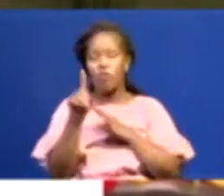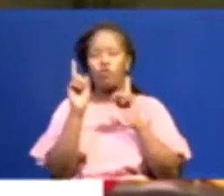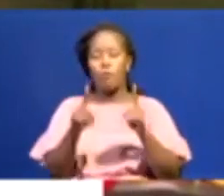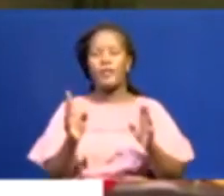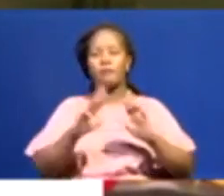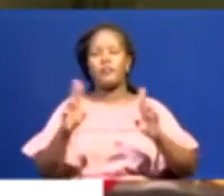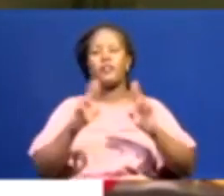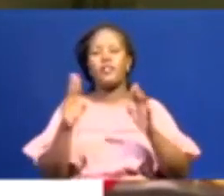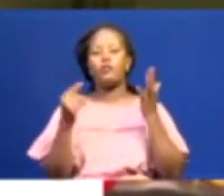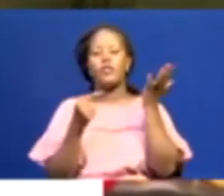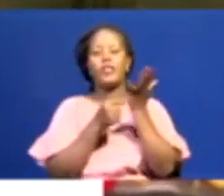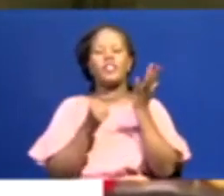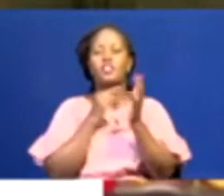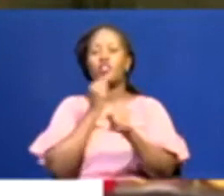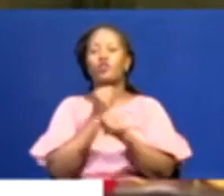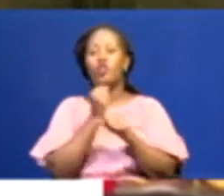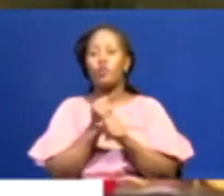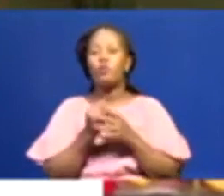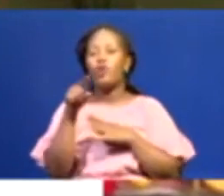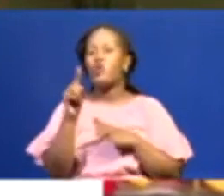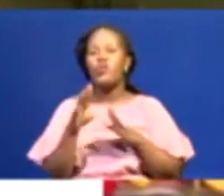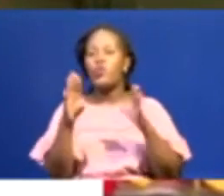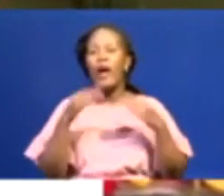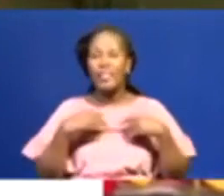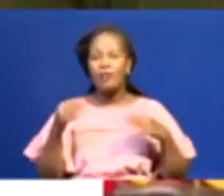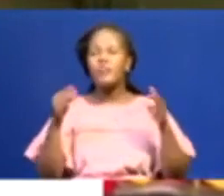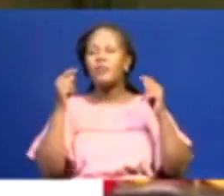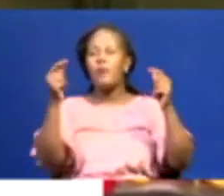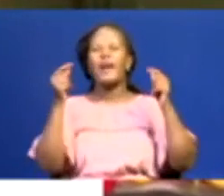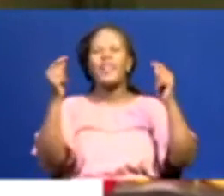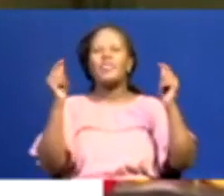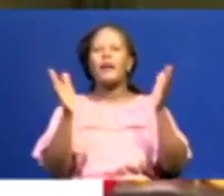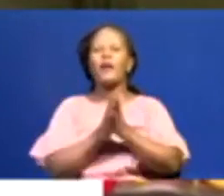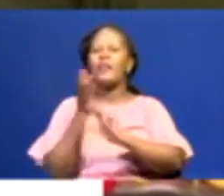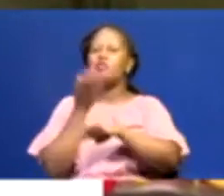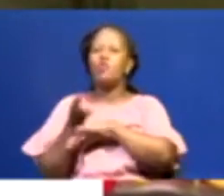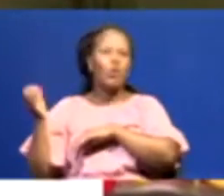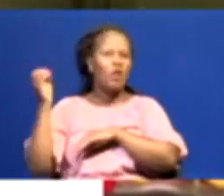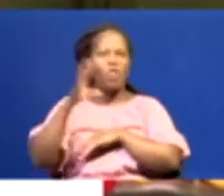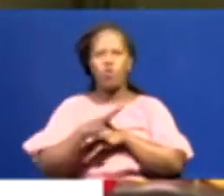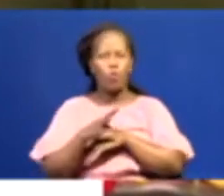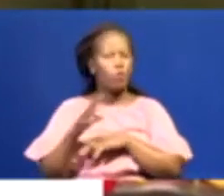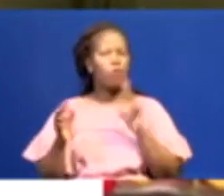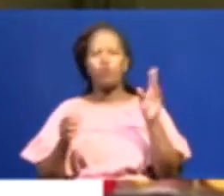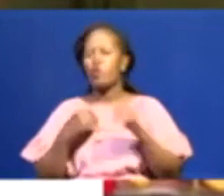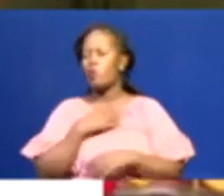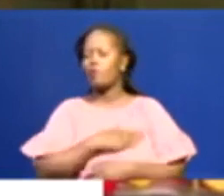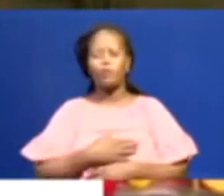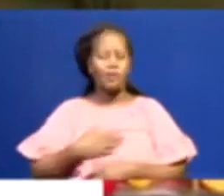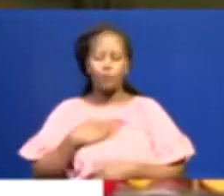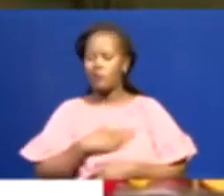jobs. Msikubali kupangwa na maandamano na mawe, please. Sijui kama